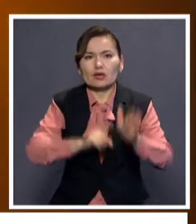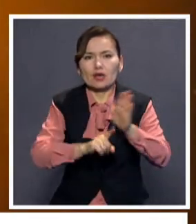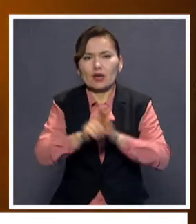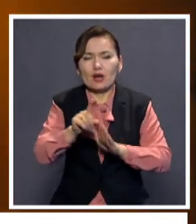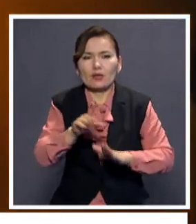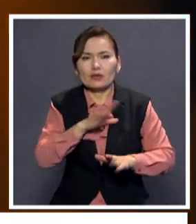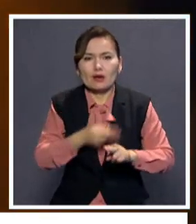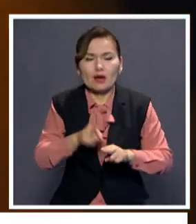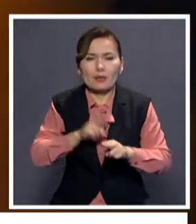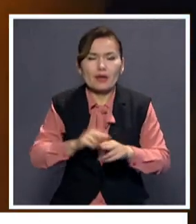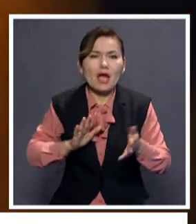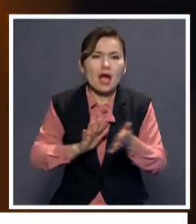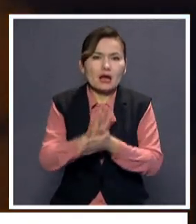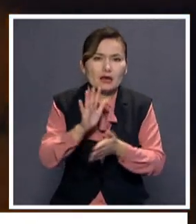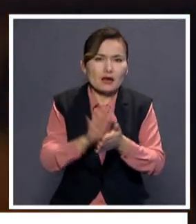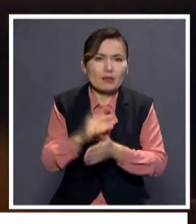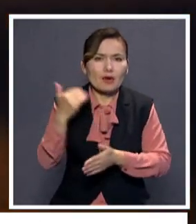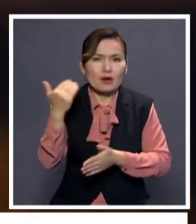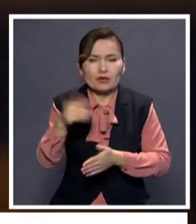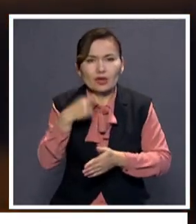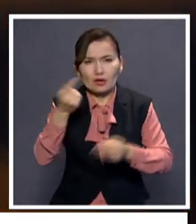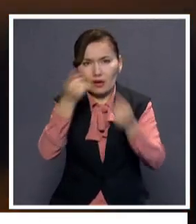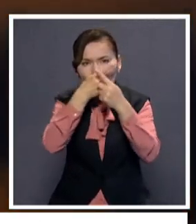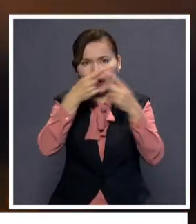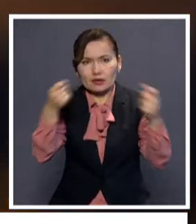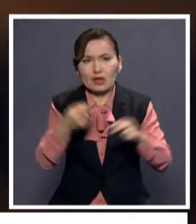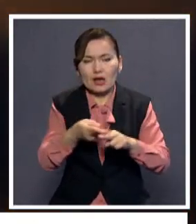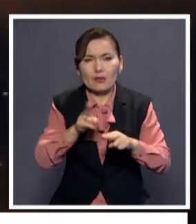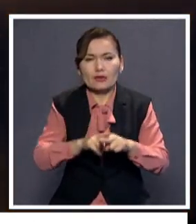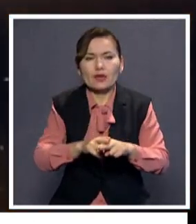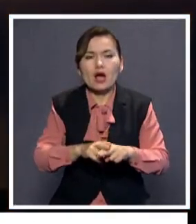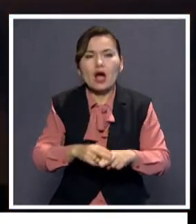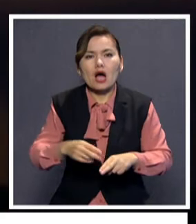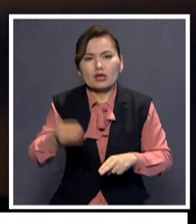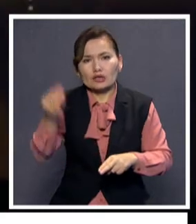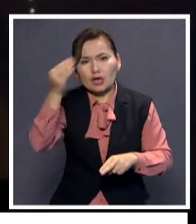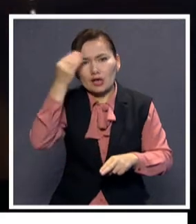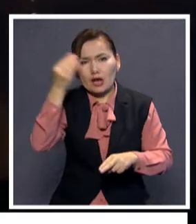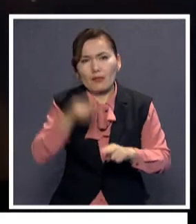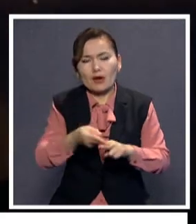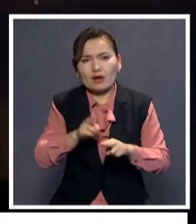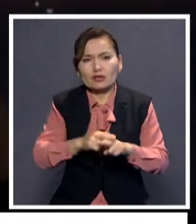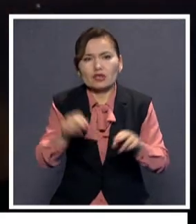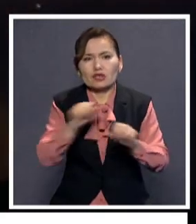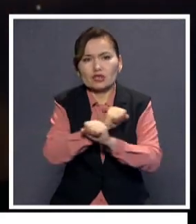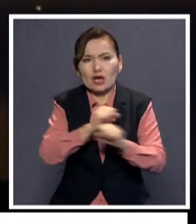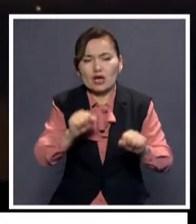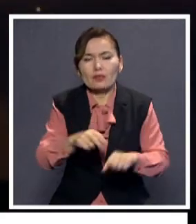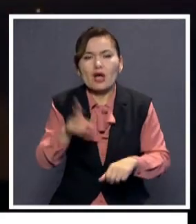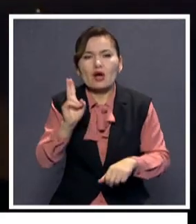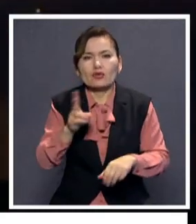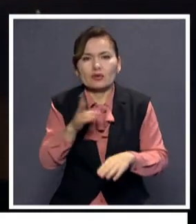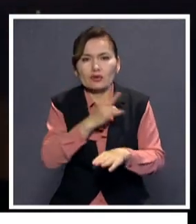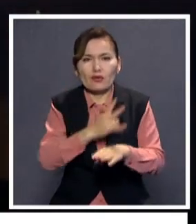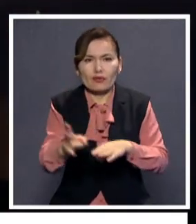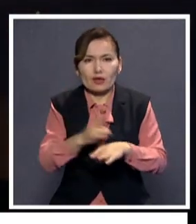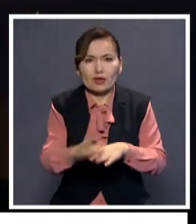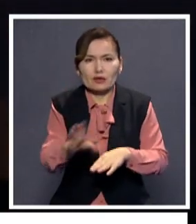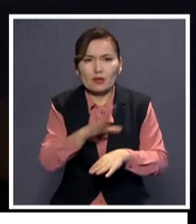қорғаныс журналының бас редакторы Игорь Короченконың ойынша, жарылысты осы жерден ұрланып, көлеңкелі базар арда сатылып